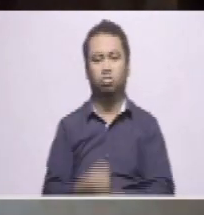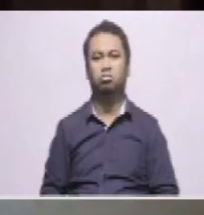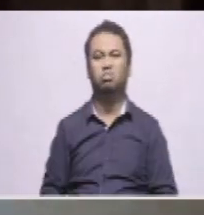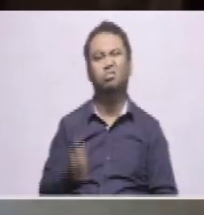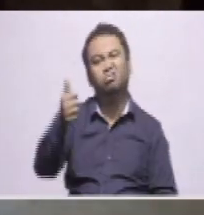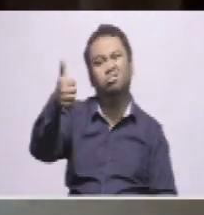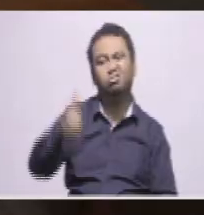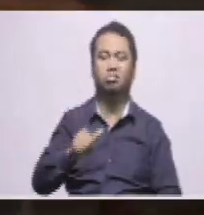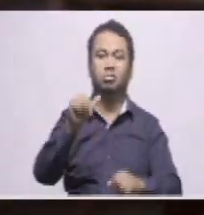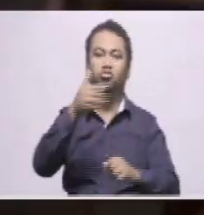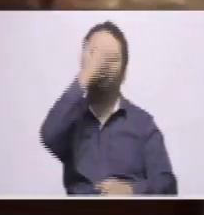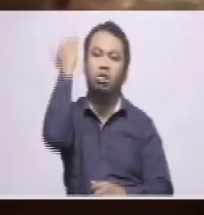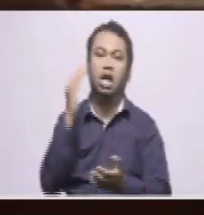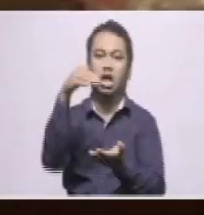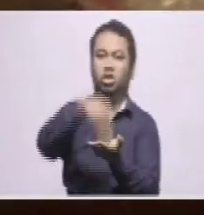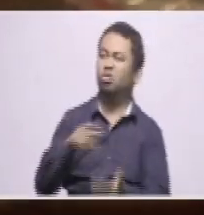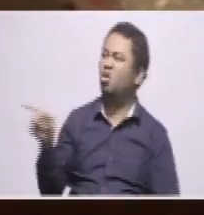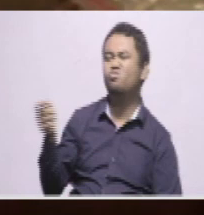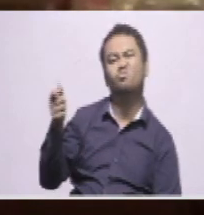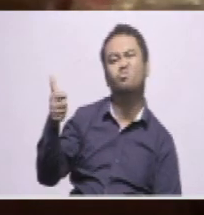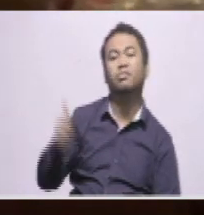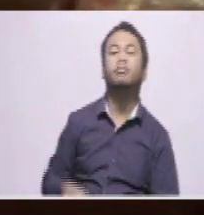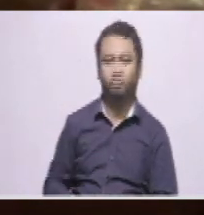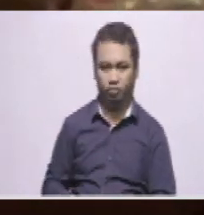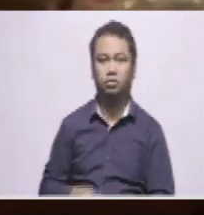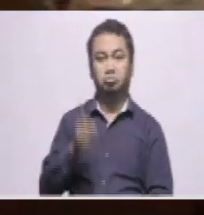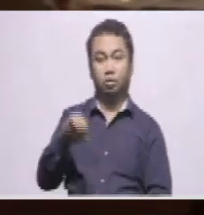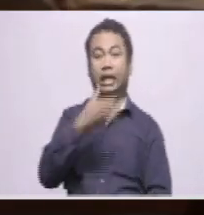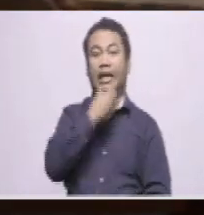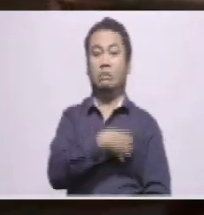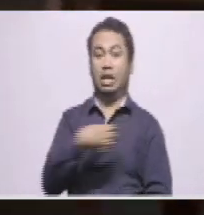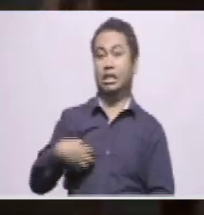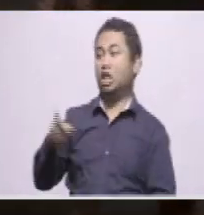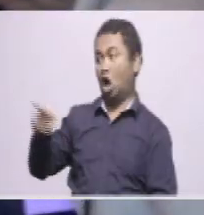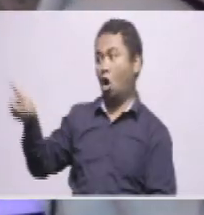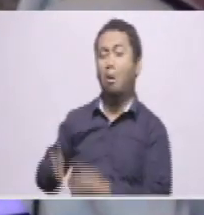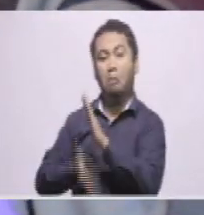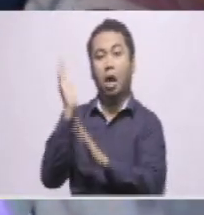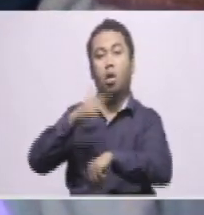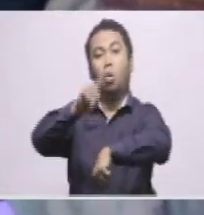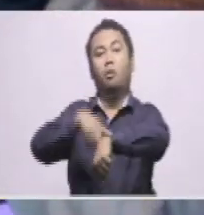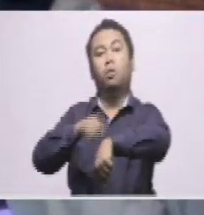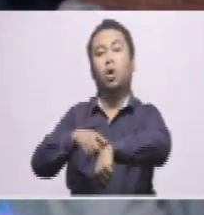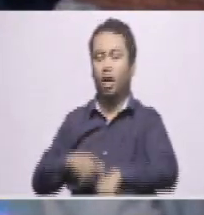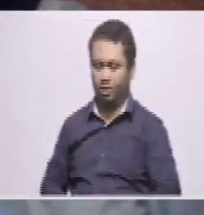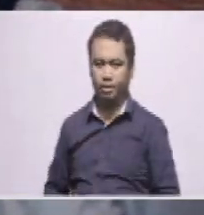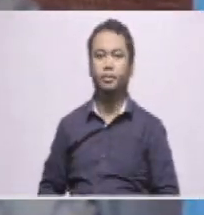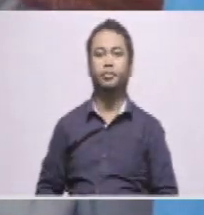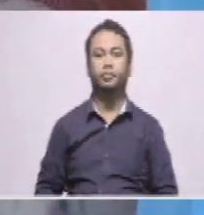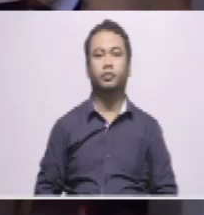tamin'ity maraina ity afa-tsy ireo ray aman-dreny izay maika ny hamonjy fotoana sy asa. Za aloha isaky ny misy